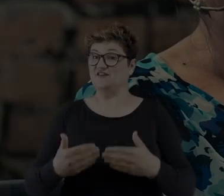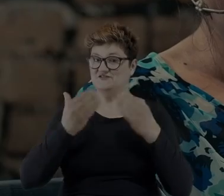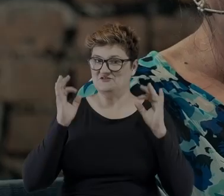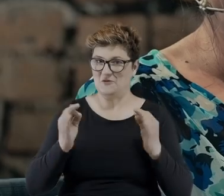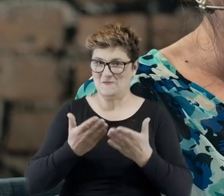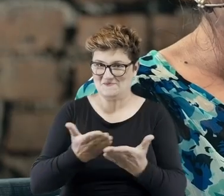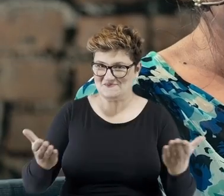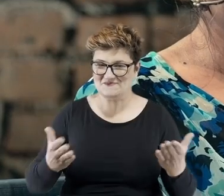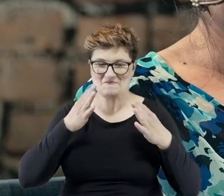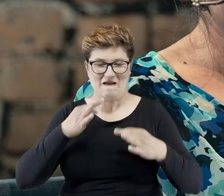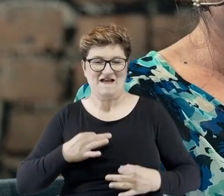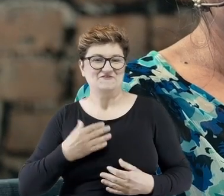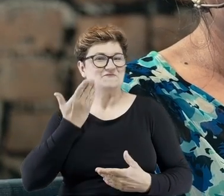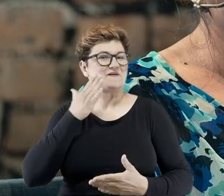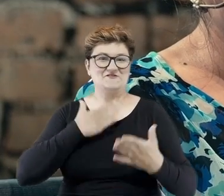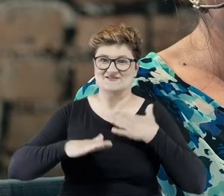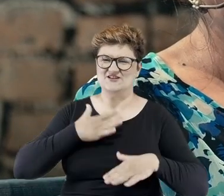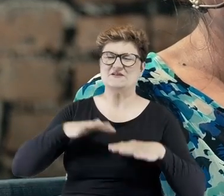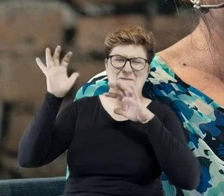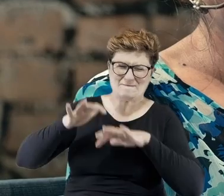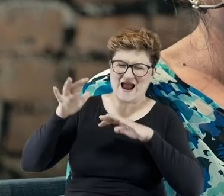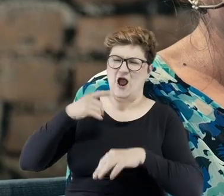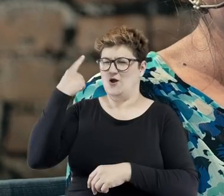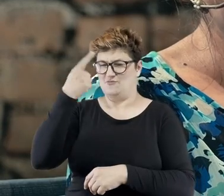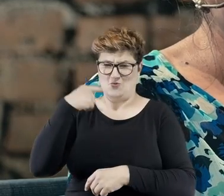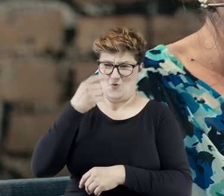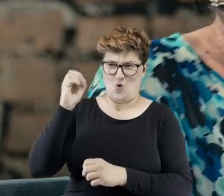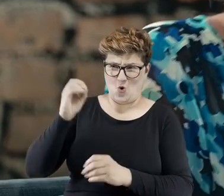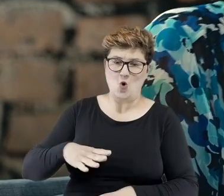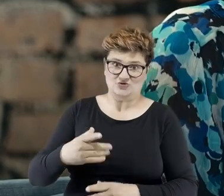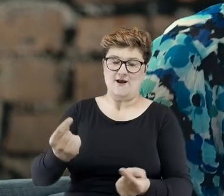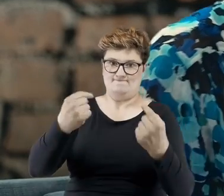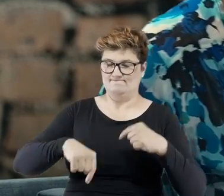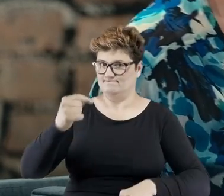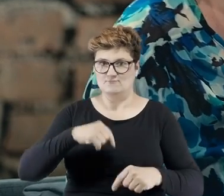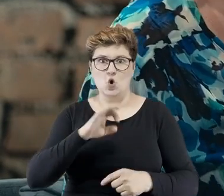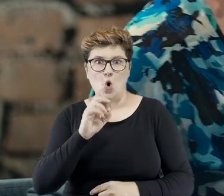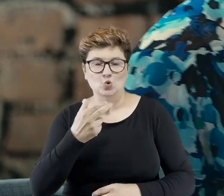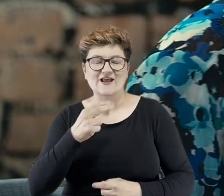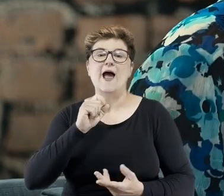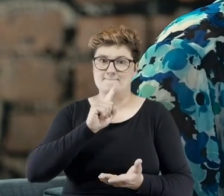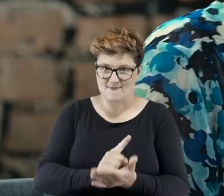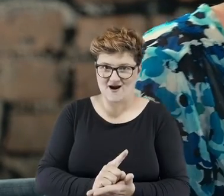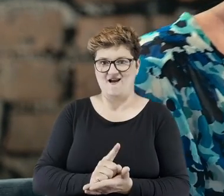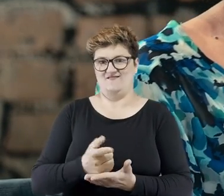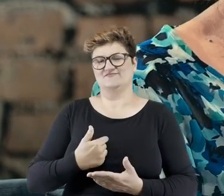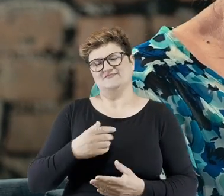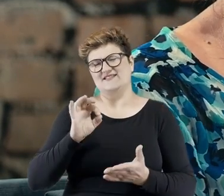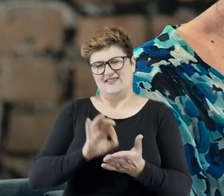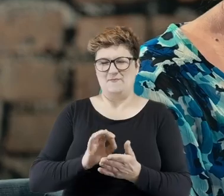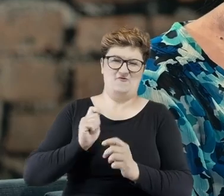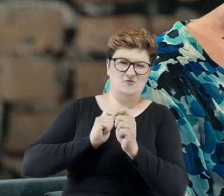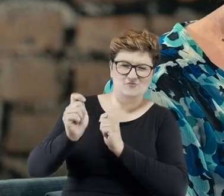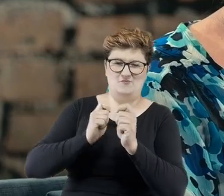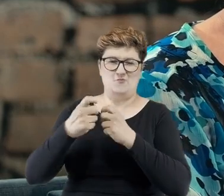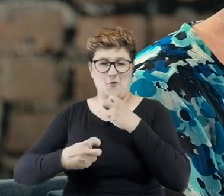Dzień dobry Państwu. Bardzo się cieszę, że Państwo pomimo tej ulewy i pogorszenia pogody dotarliście do nas tutaj na Orunie, pomimo